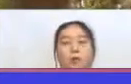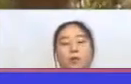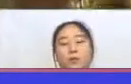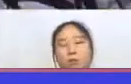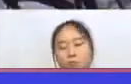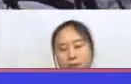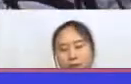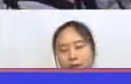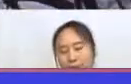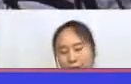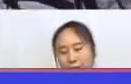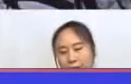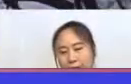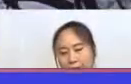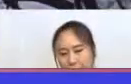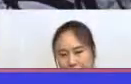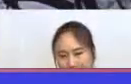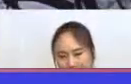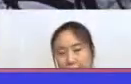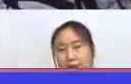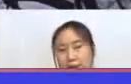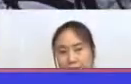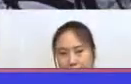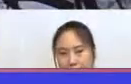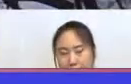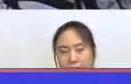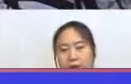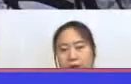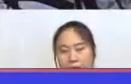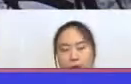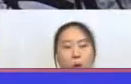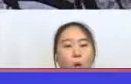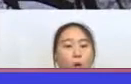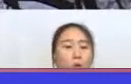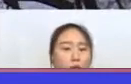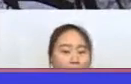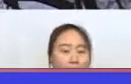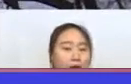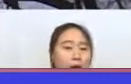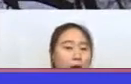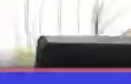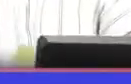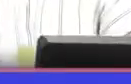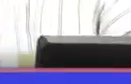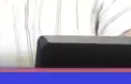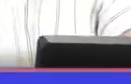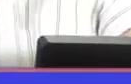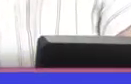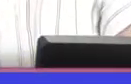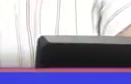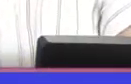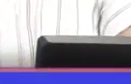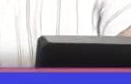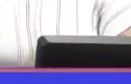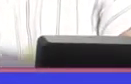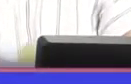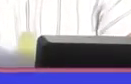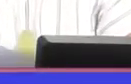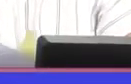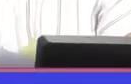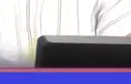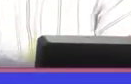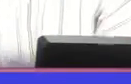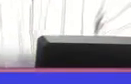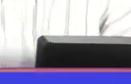เฉพาะในส่วนของพื้นที่ป่าไม้ที่ลดลงค่ะก็เกิดการใช้ประโยชน์แล้วก็สร้างการเติบโตบนฐานทรัพยากรอย่างสมดุลเพื่อที่จะ